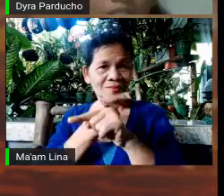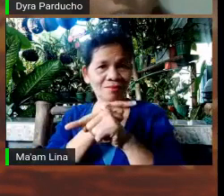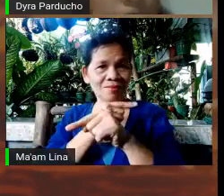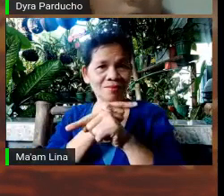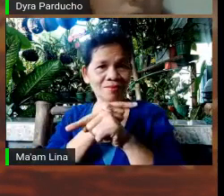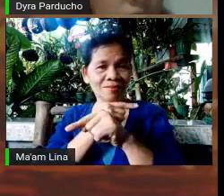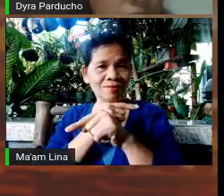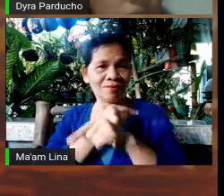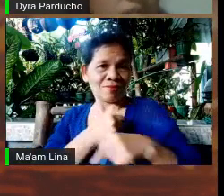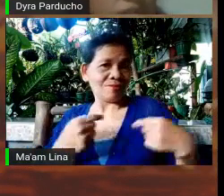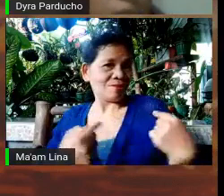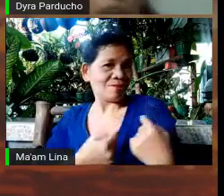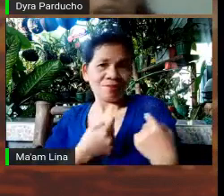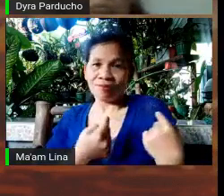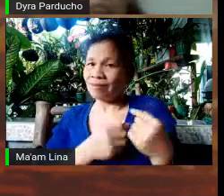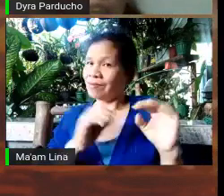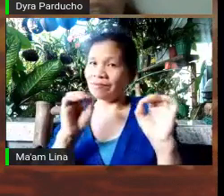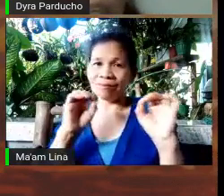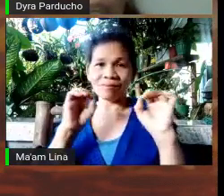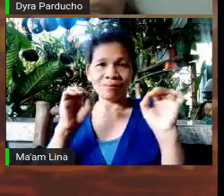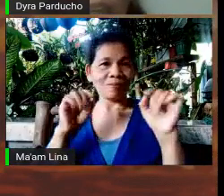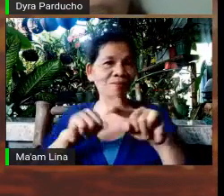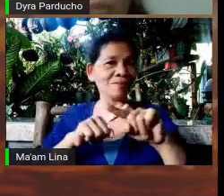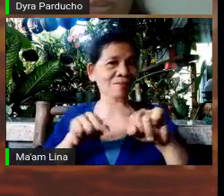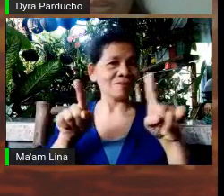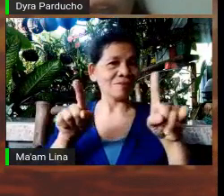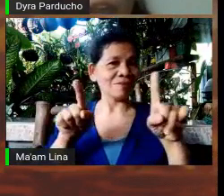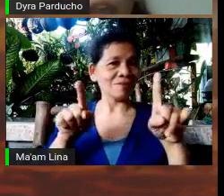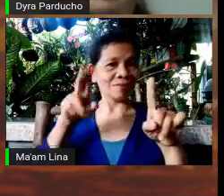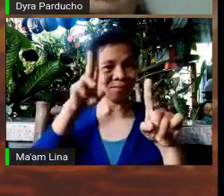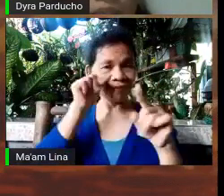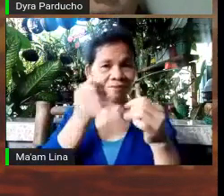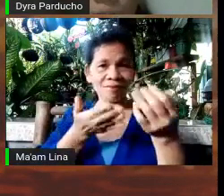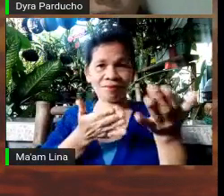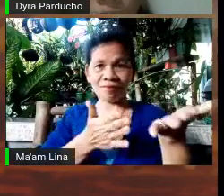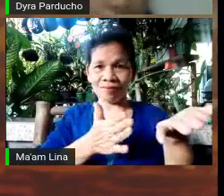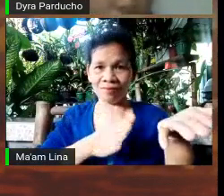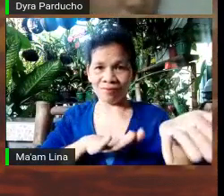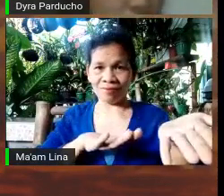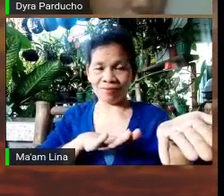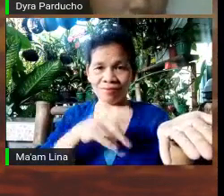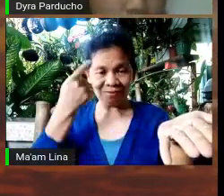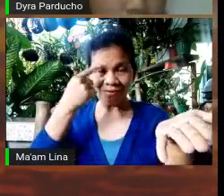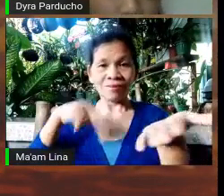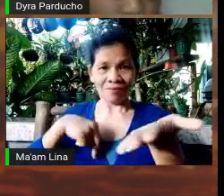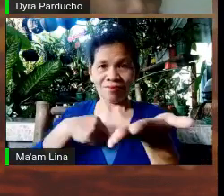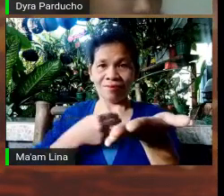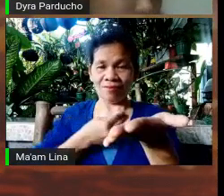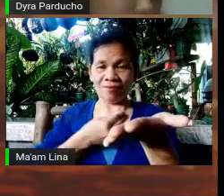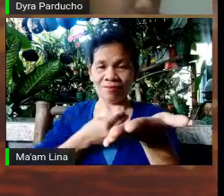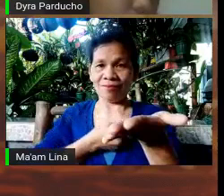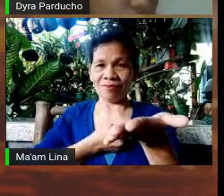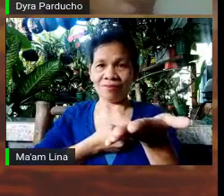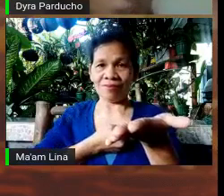hindi siya nagkasala, ngunit siya po ay namatay po na para po sa atin. Doon,